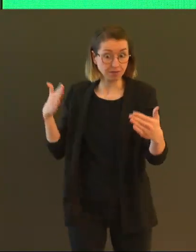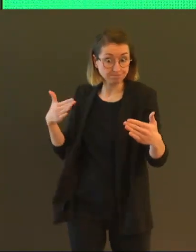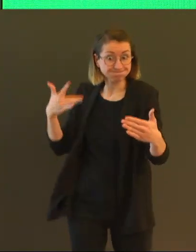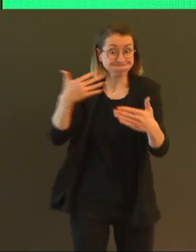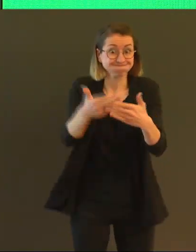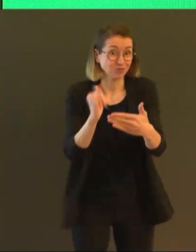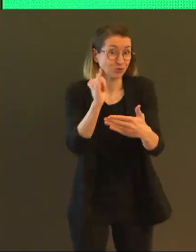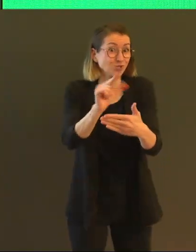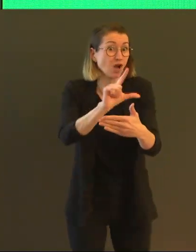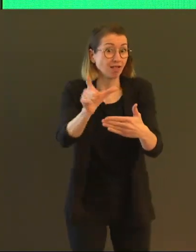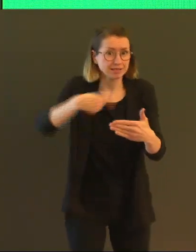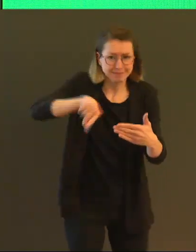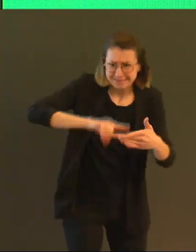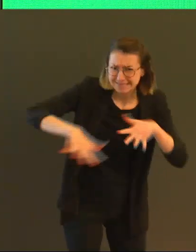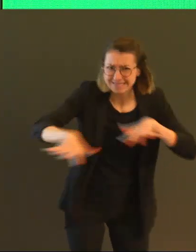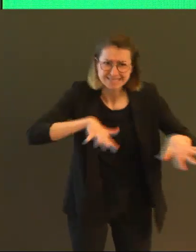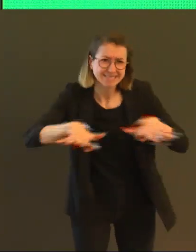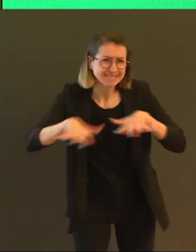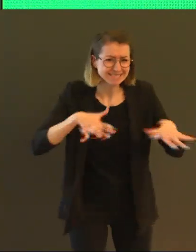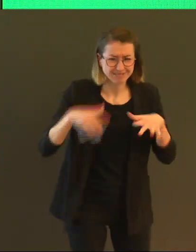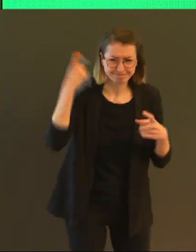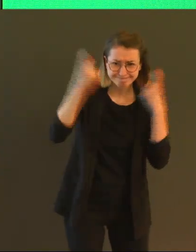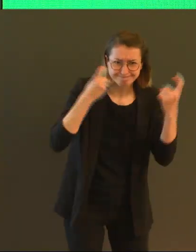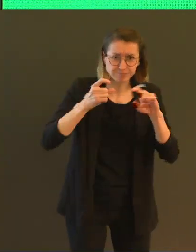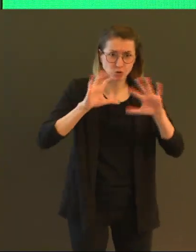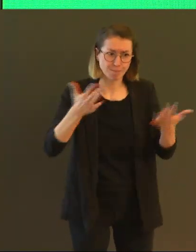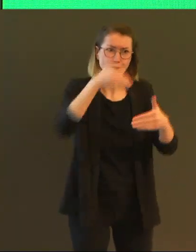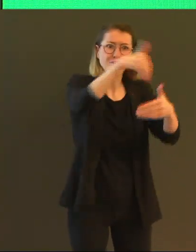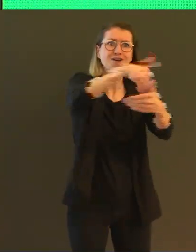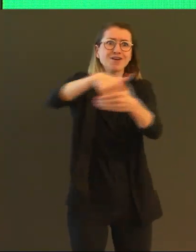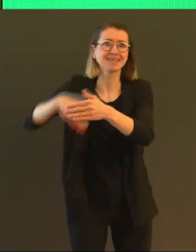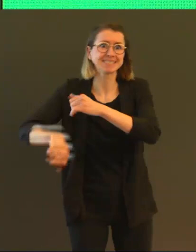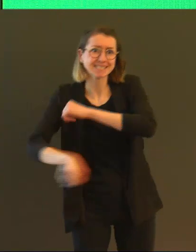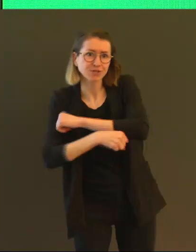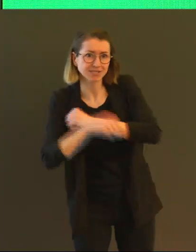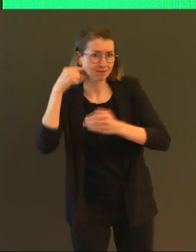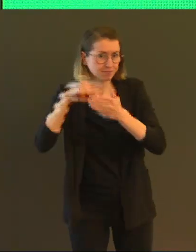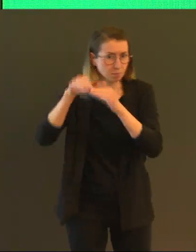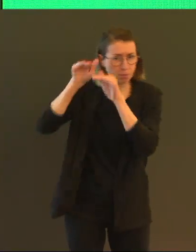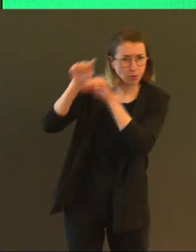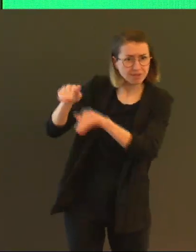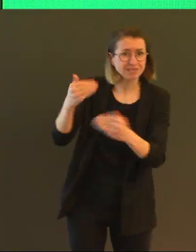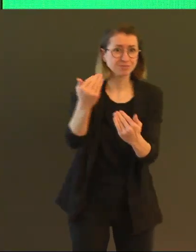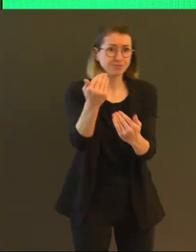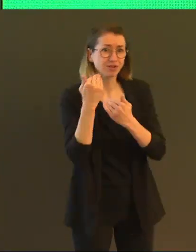derniers préparatifs et nous les encourageons vivement pour que tout se passe bien à partir de lundi.